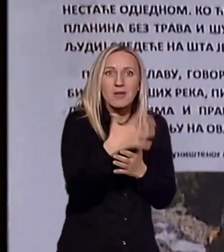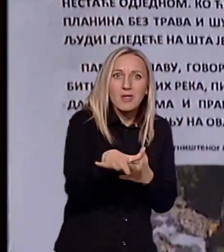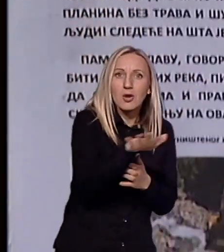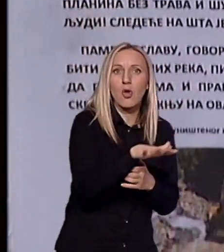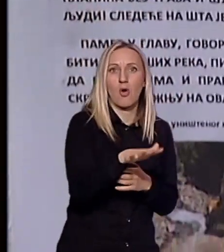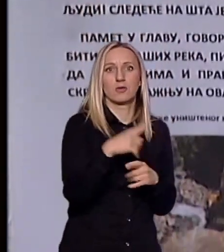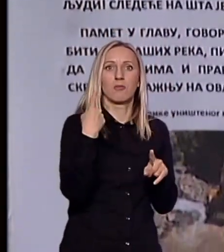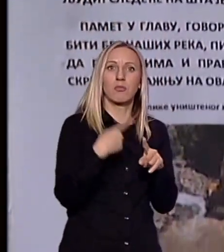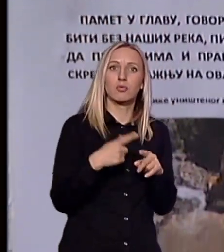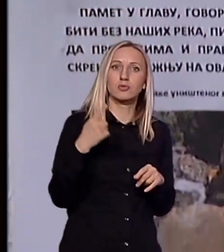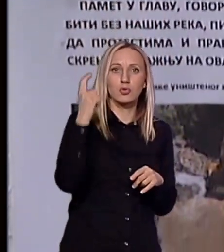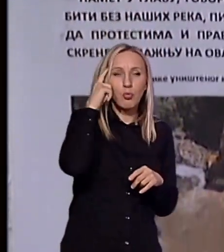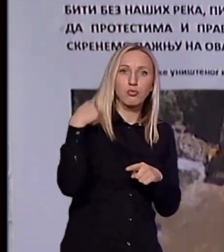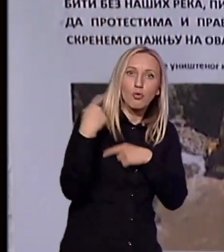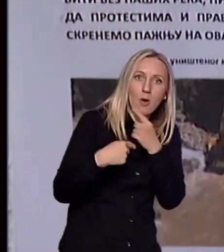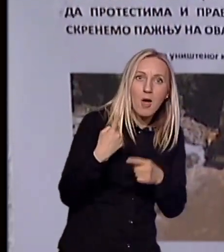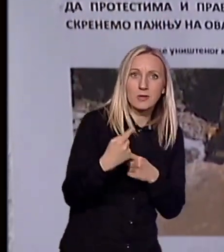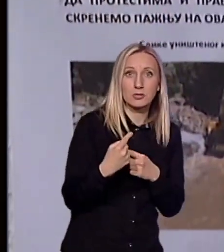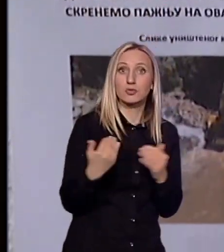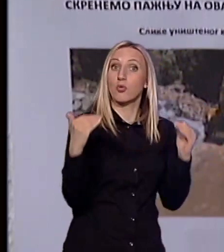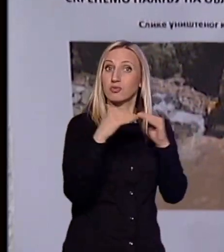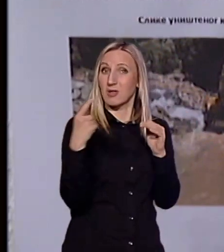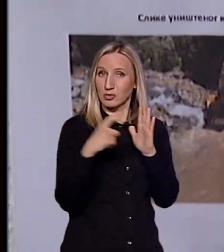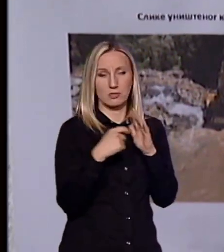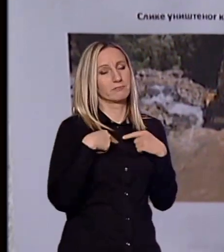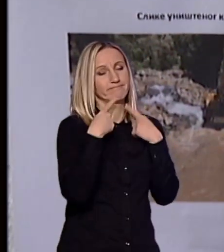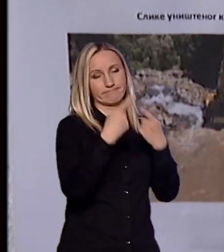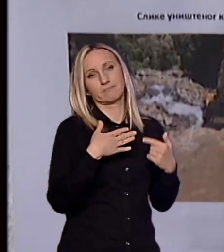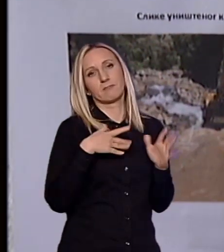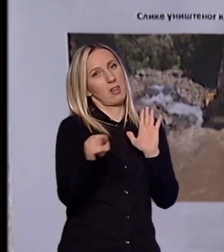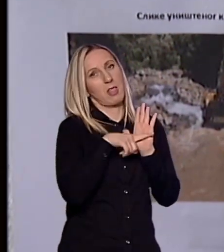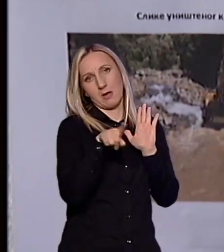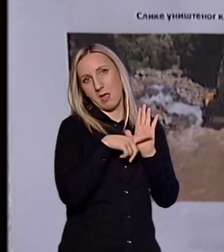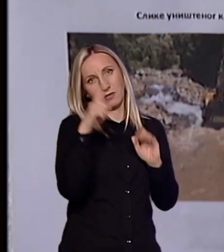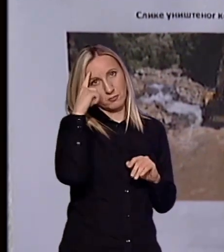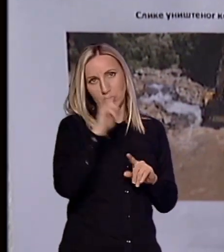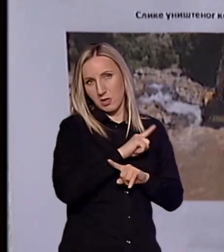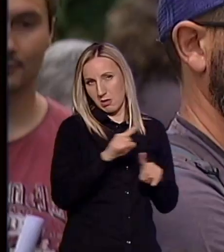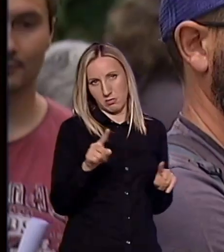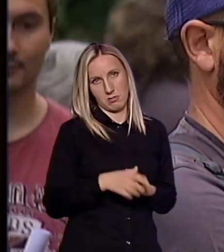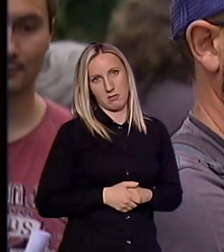i kulturnog nasleđa i u skladu sa tim članom smo izrazili eto naše negativno mišljenje.